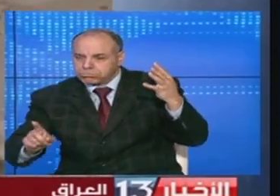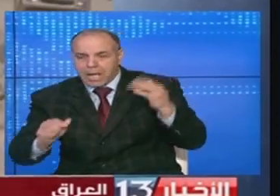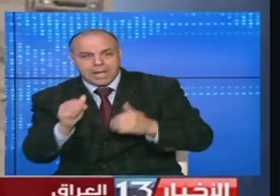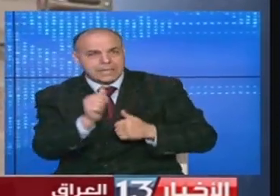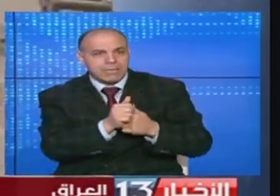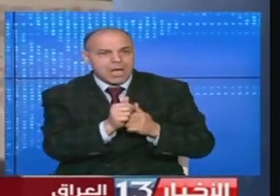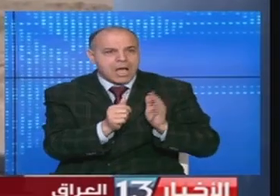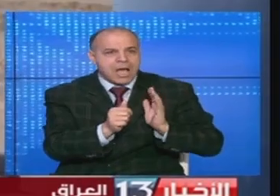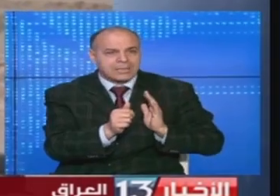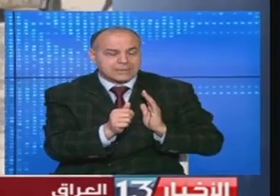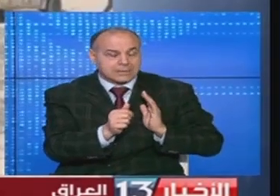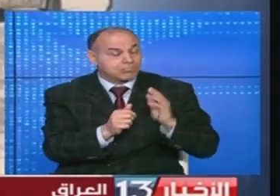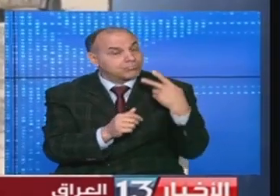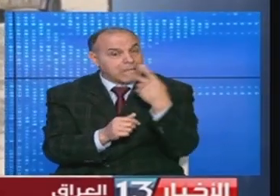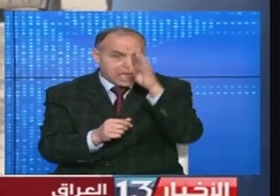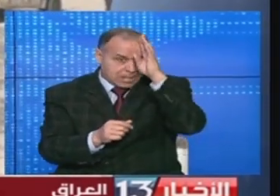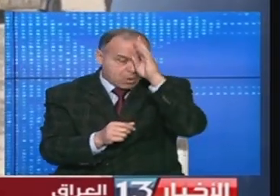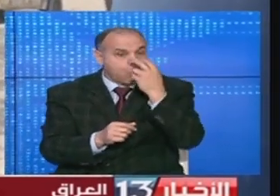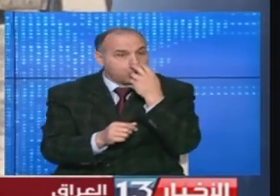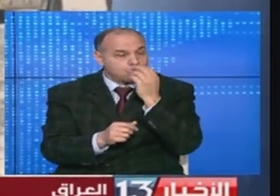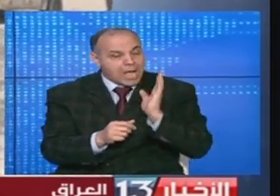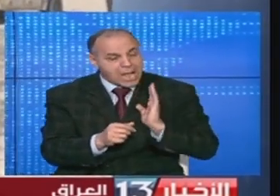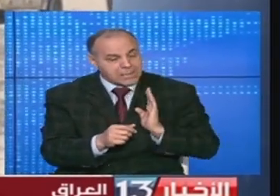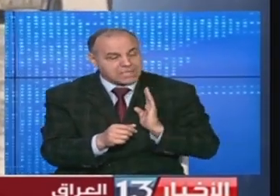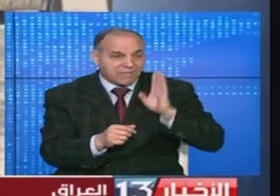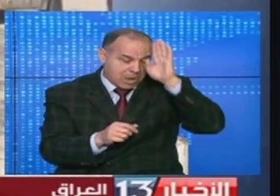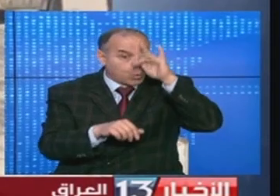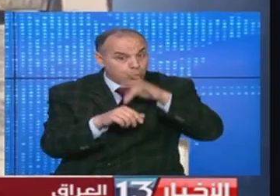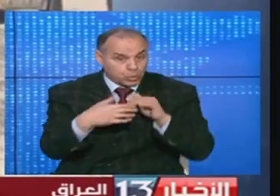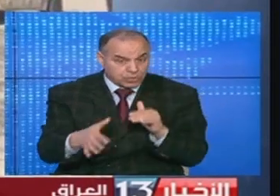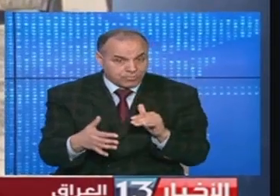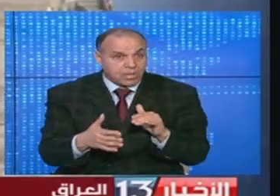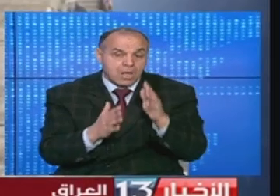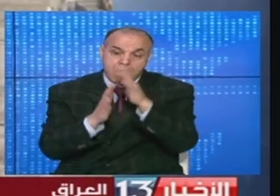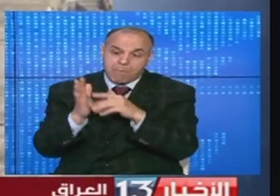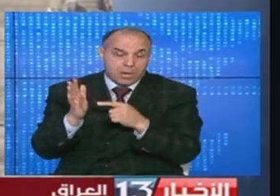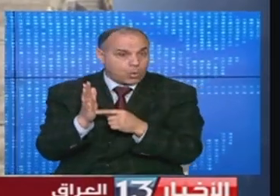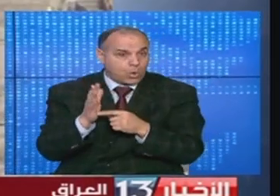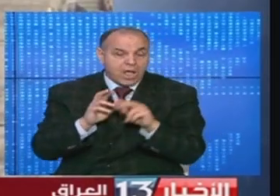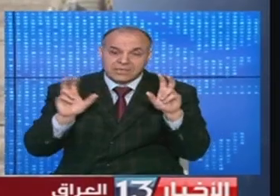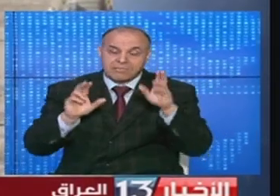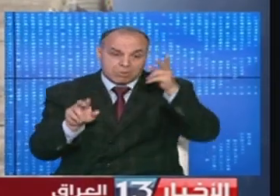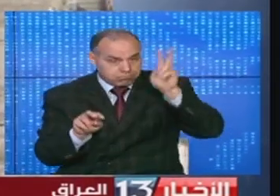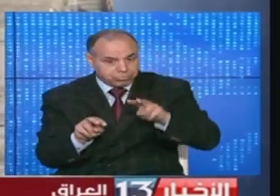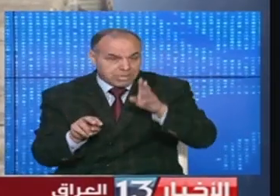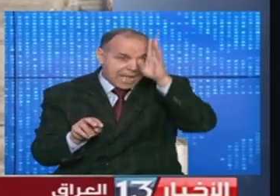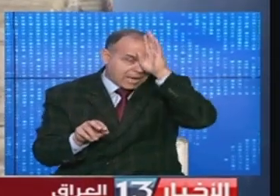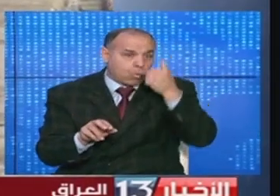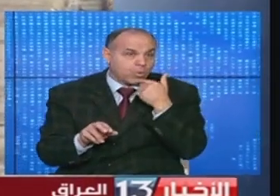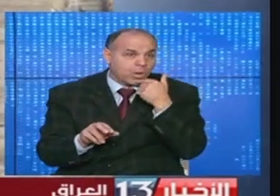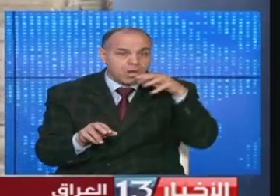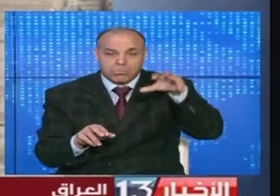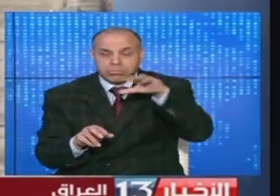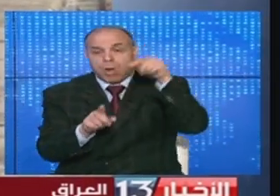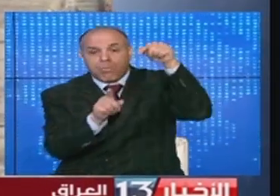لقوات الحشد الشعبي والشرطه والجيش بالعراق واضاف البيان الذي بثه التلفزيون الرسمي ان المواقع